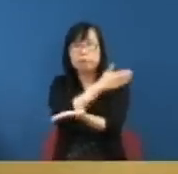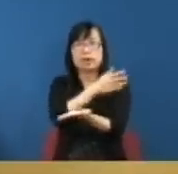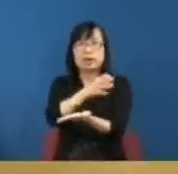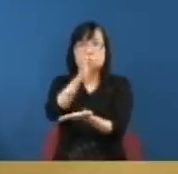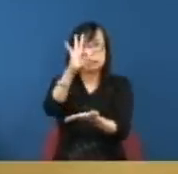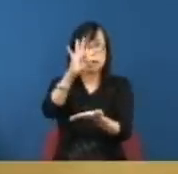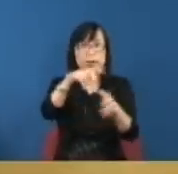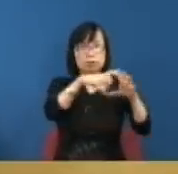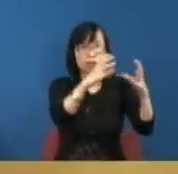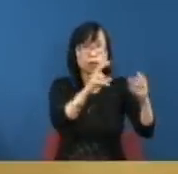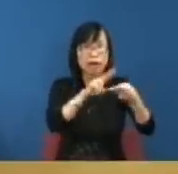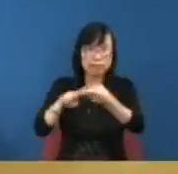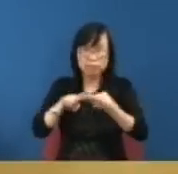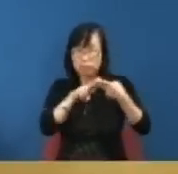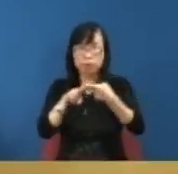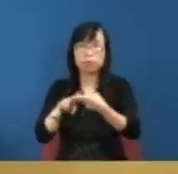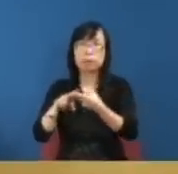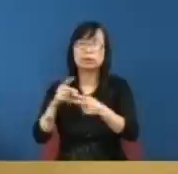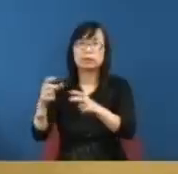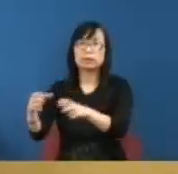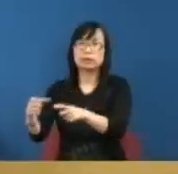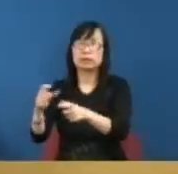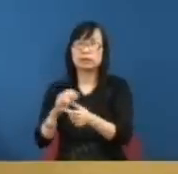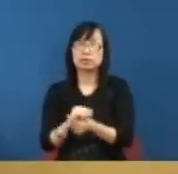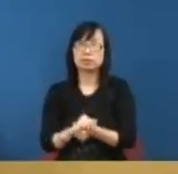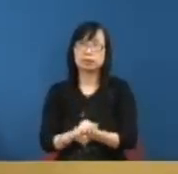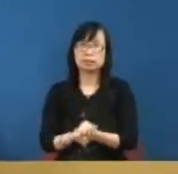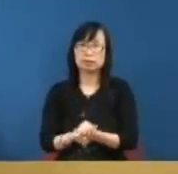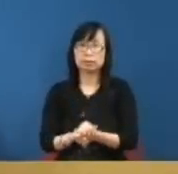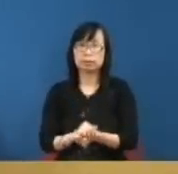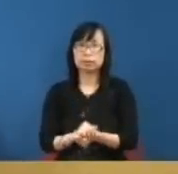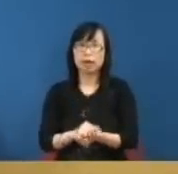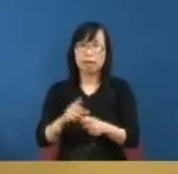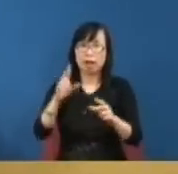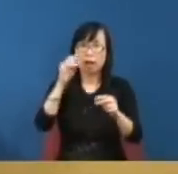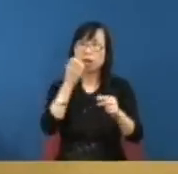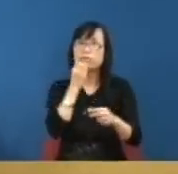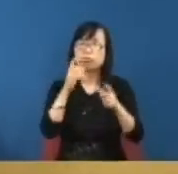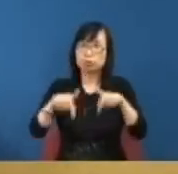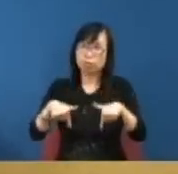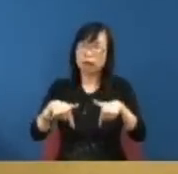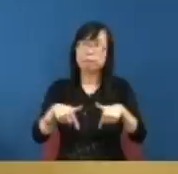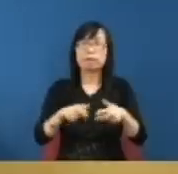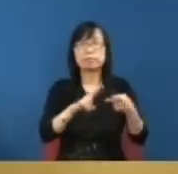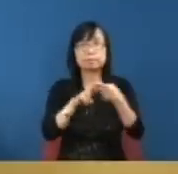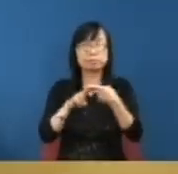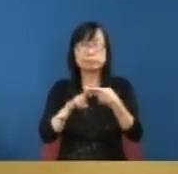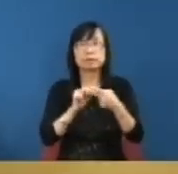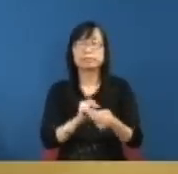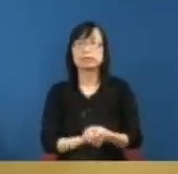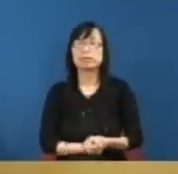咁啊，亞洲嘅東南，由呢、這個東南亞、東亞帶動嘅經